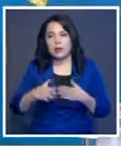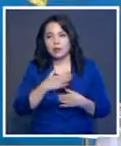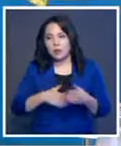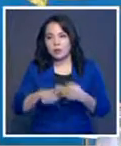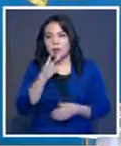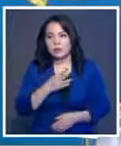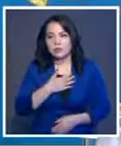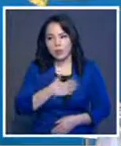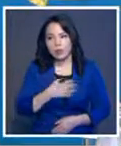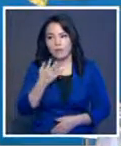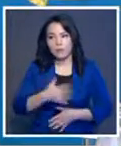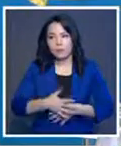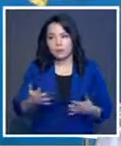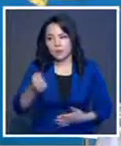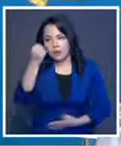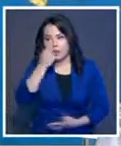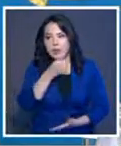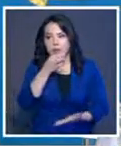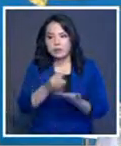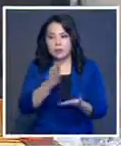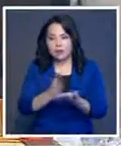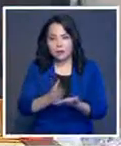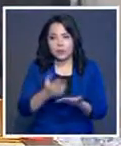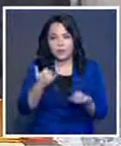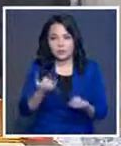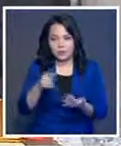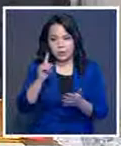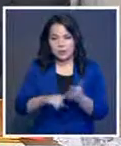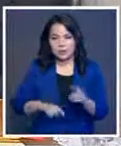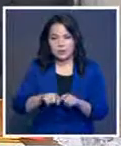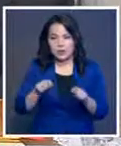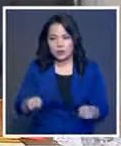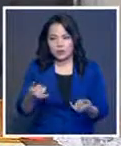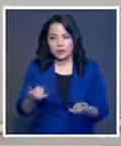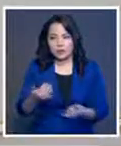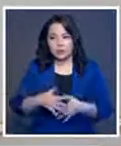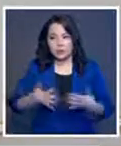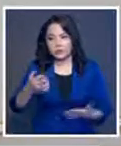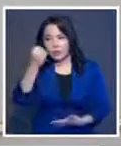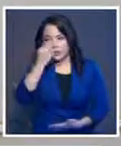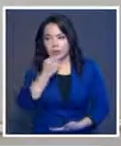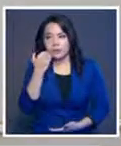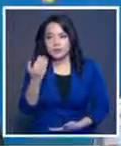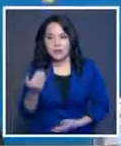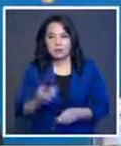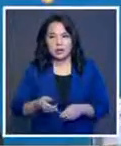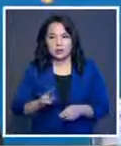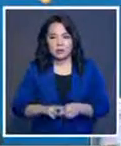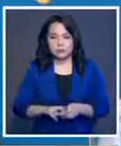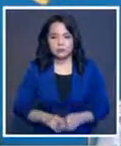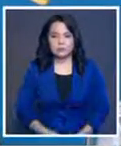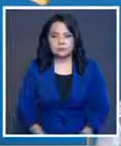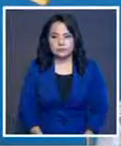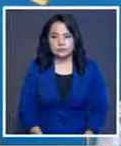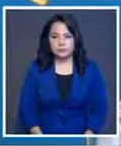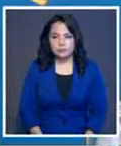сізге выражает огромную благодарность, признательность в этом плане. Мы сізге көп рахмет, что класқада